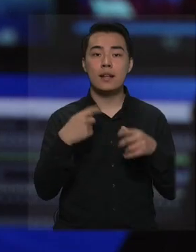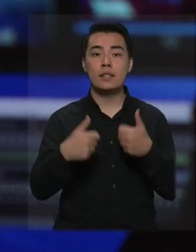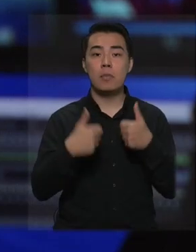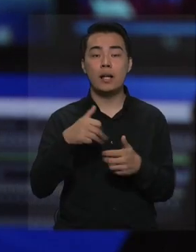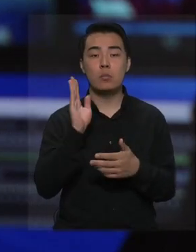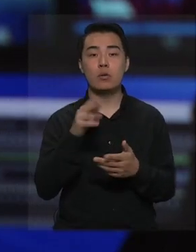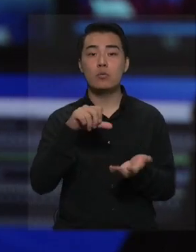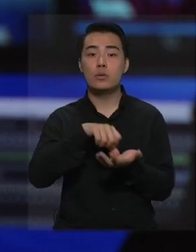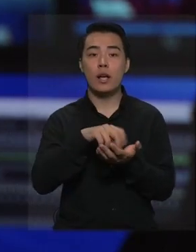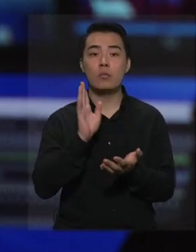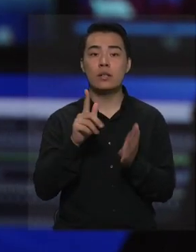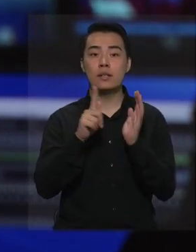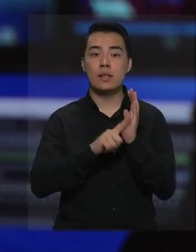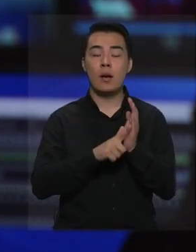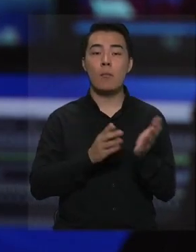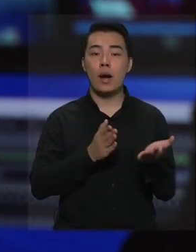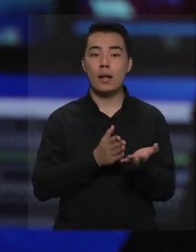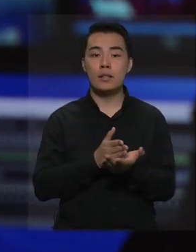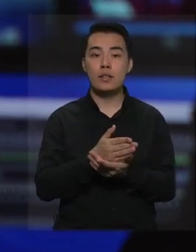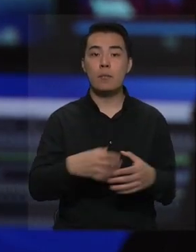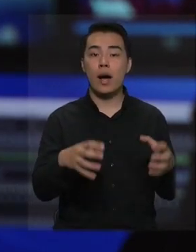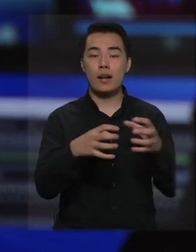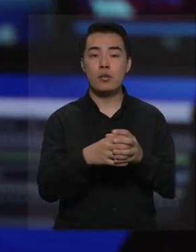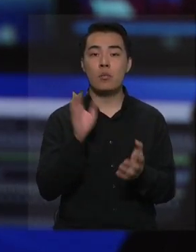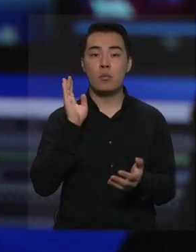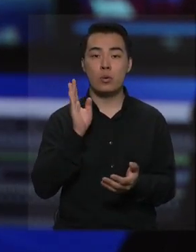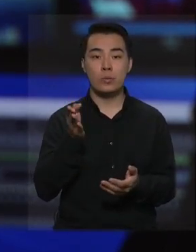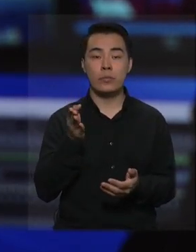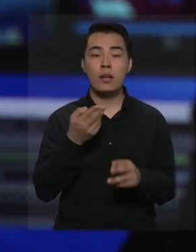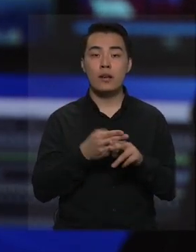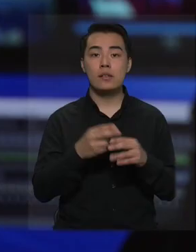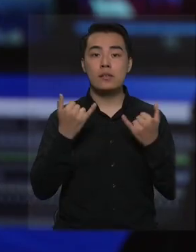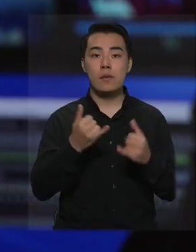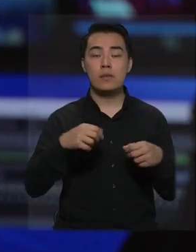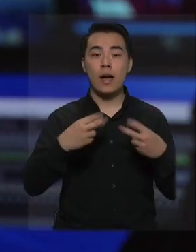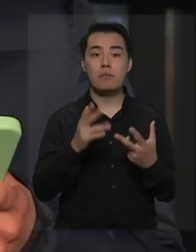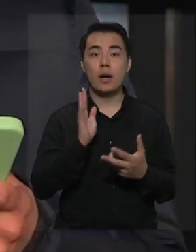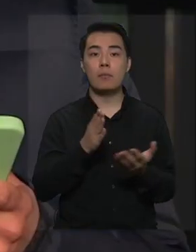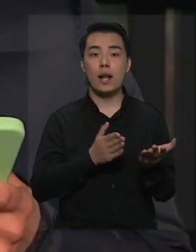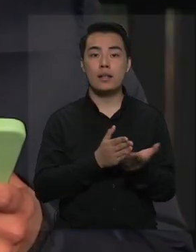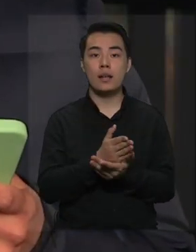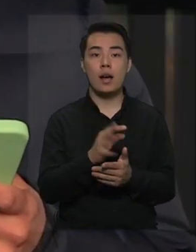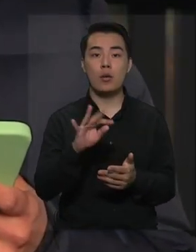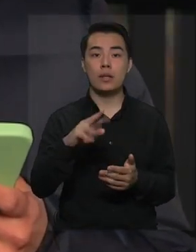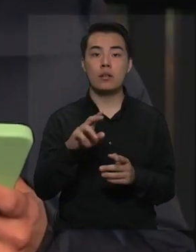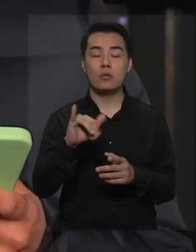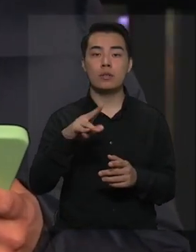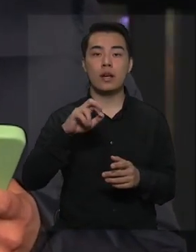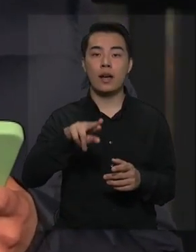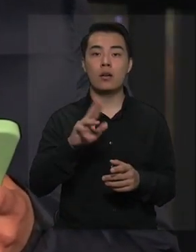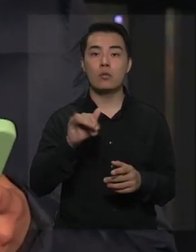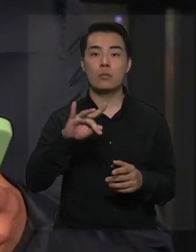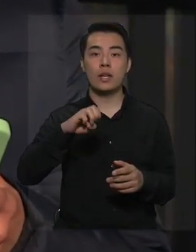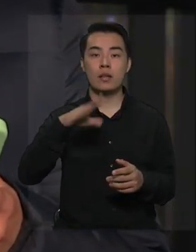в которых примут участие представители семьи политических партий и у нас на связи наш политический обозреватель